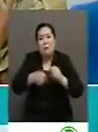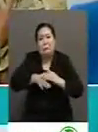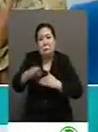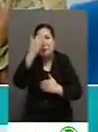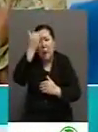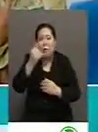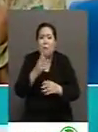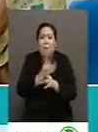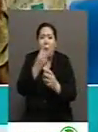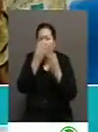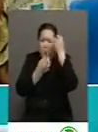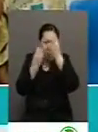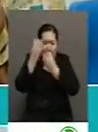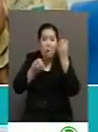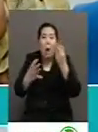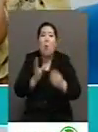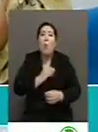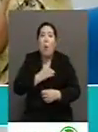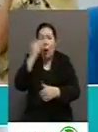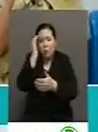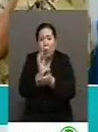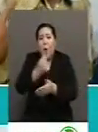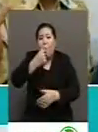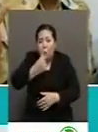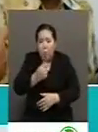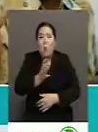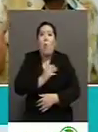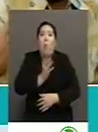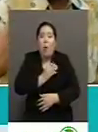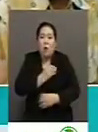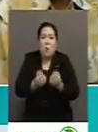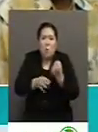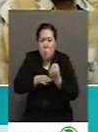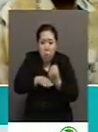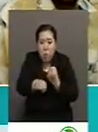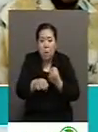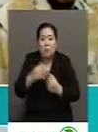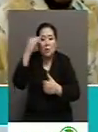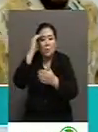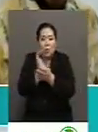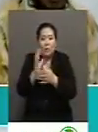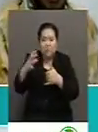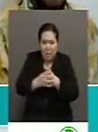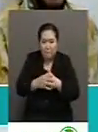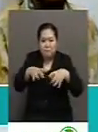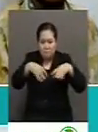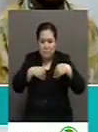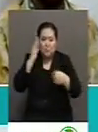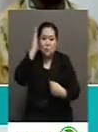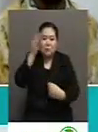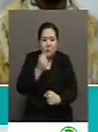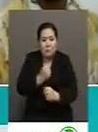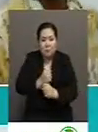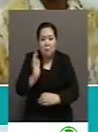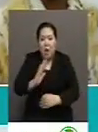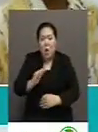ามามากเกรงว่าตำรวจจะจับตรวจแอลกอฮอล์ค่ะแล้วก็พอขับรถหนีหลบได้ตำรวจจับก็บอกว่าต่อไปจะไม่ทำอีกแล้วเพ